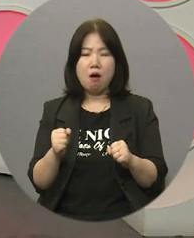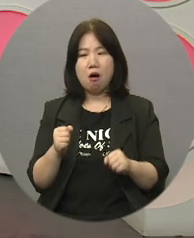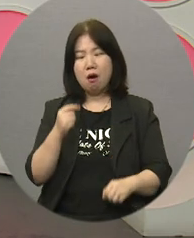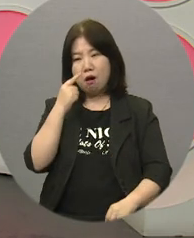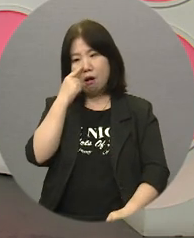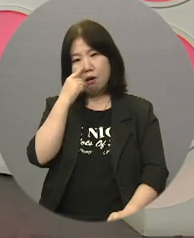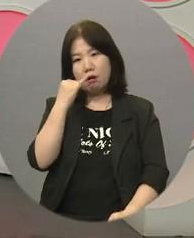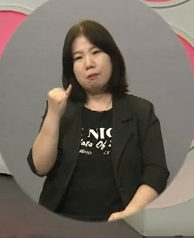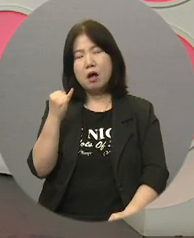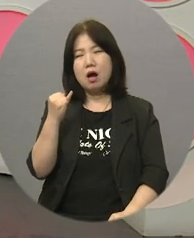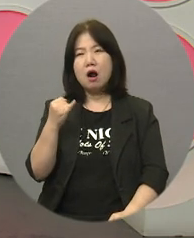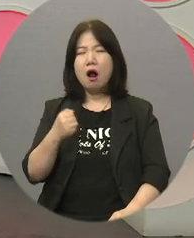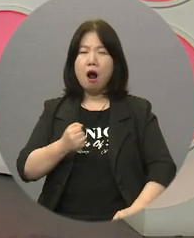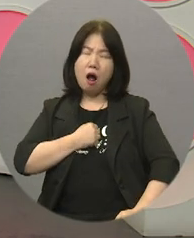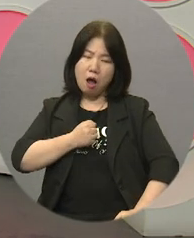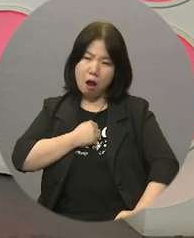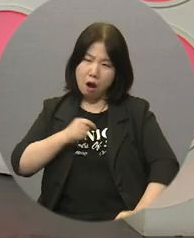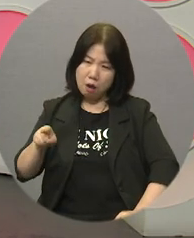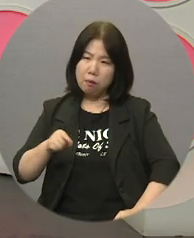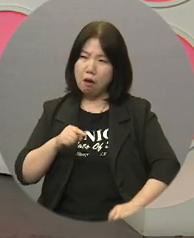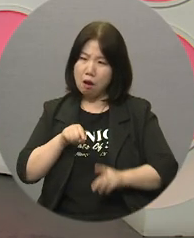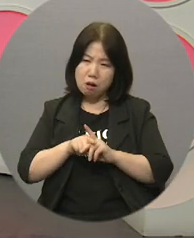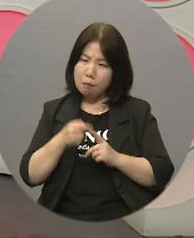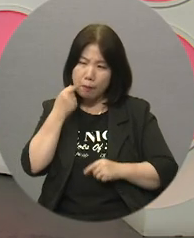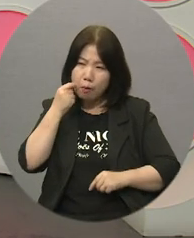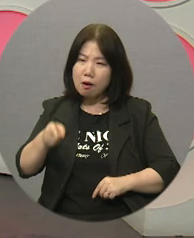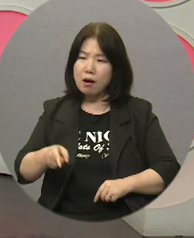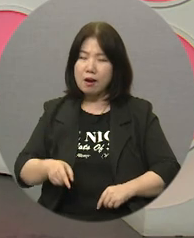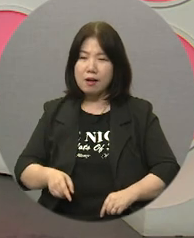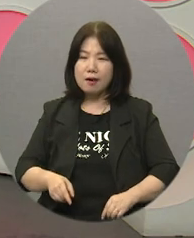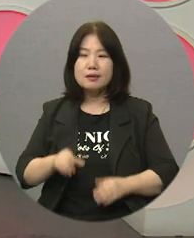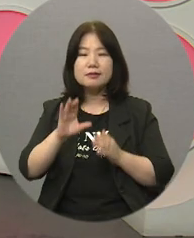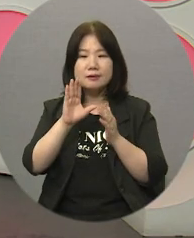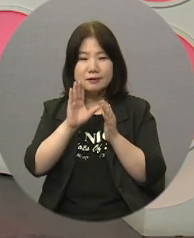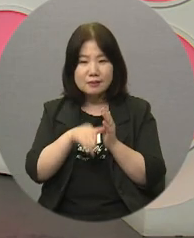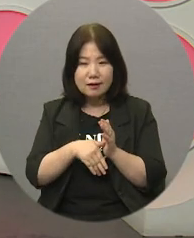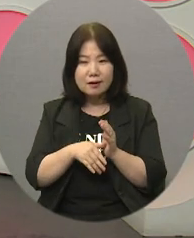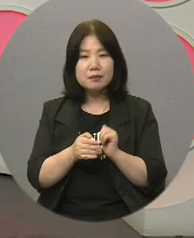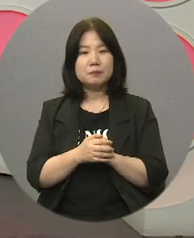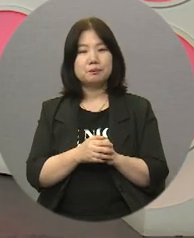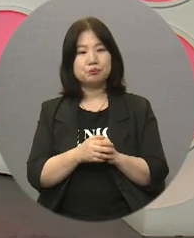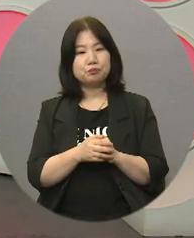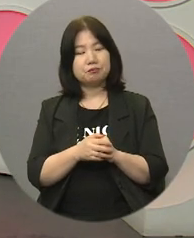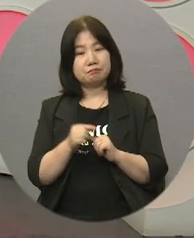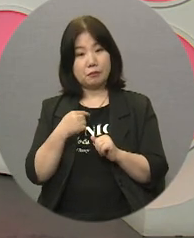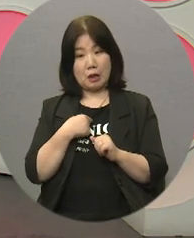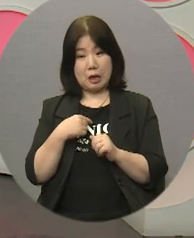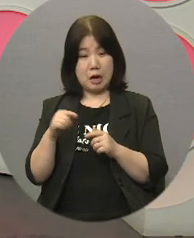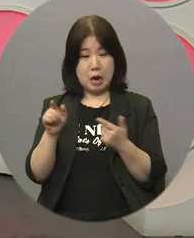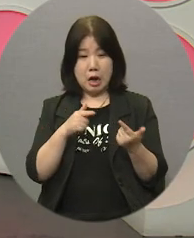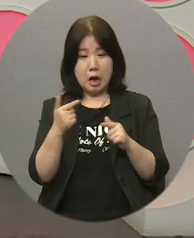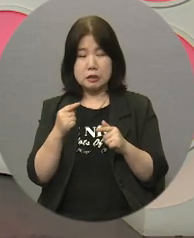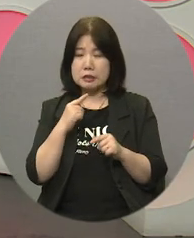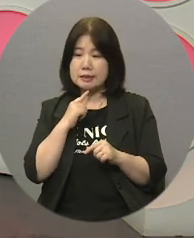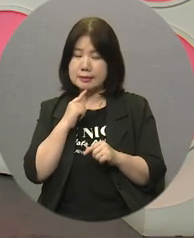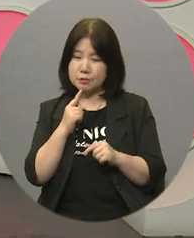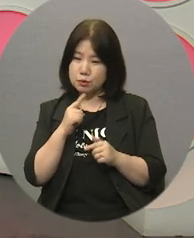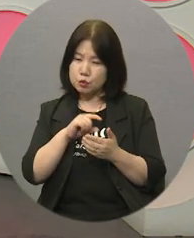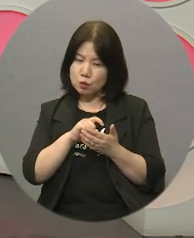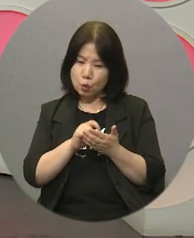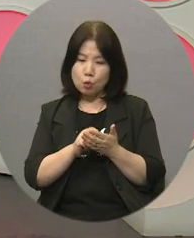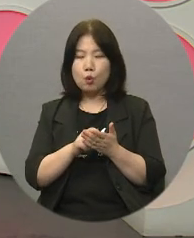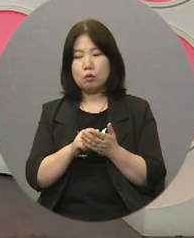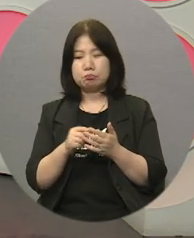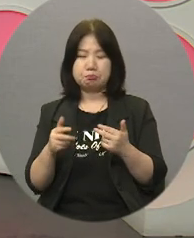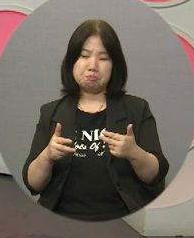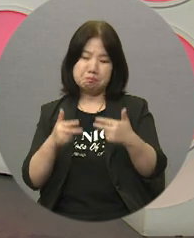수 없었을 겁니다. 그 무렵 저희는 하루에 1분 남짓